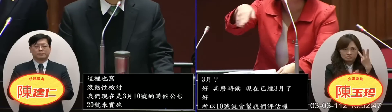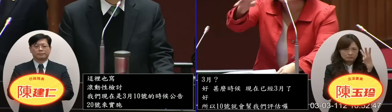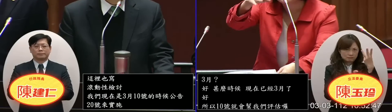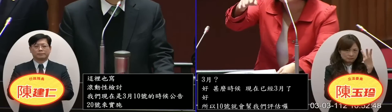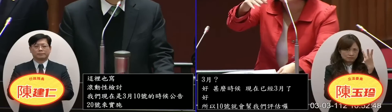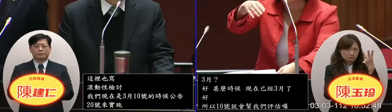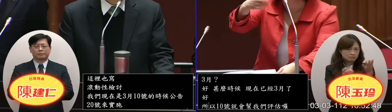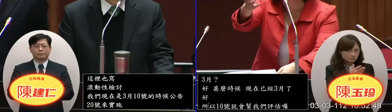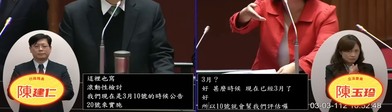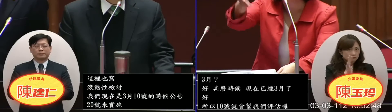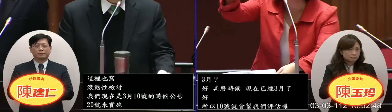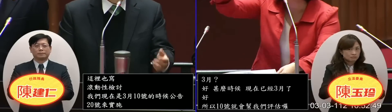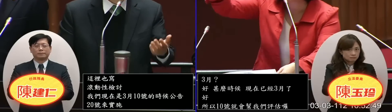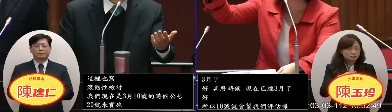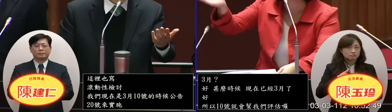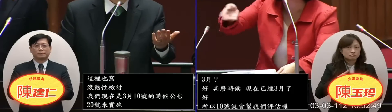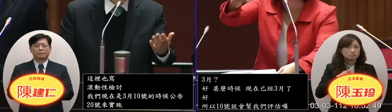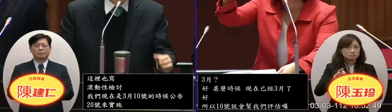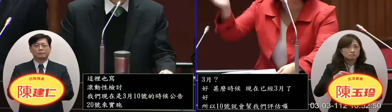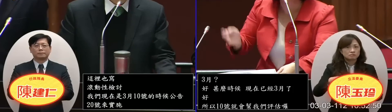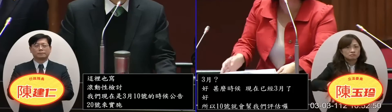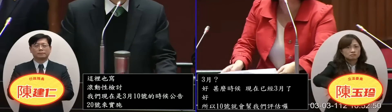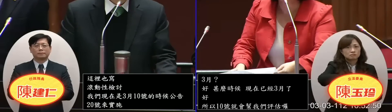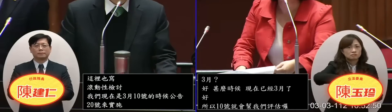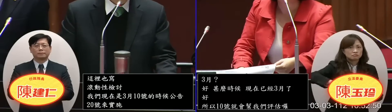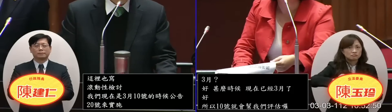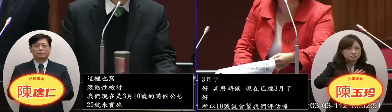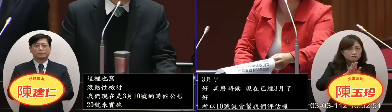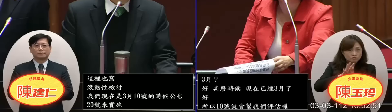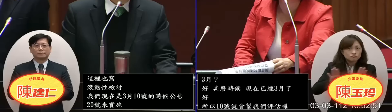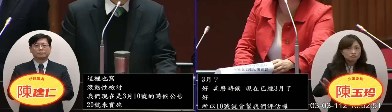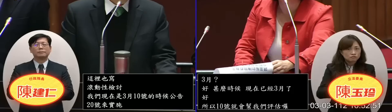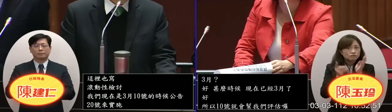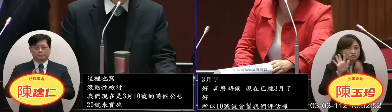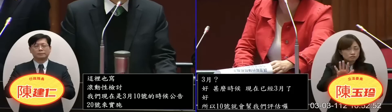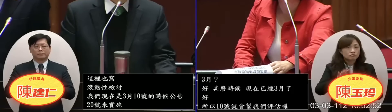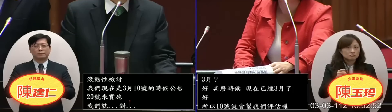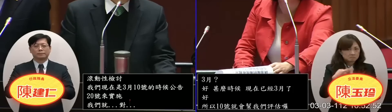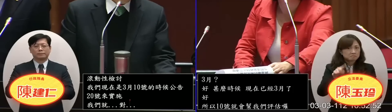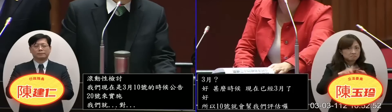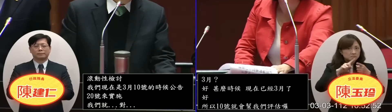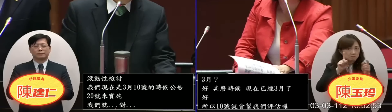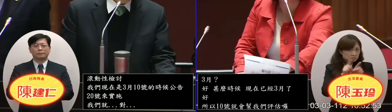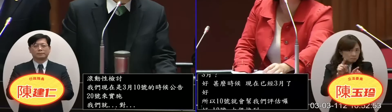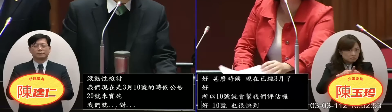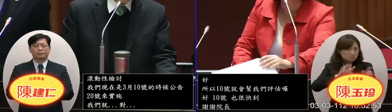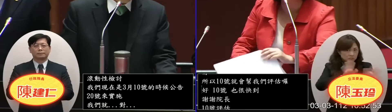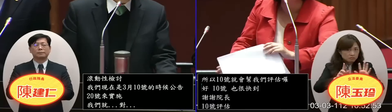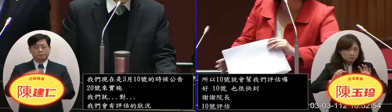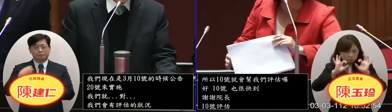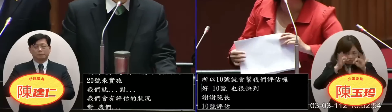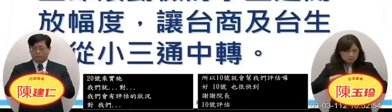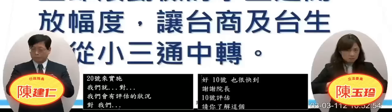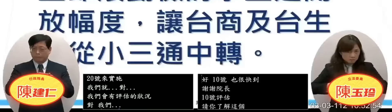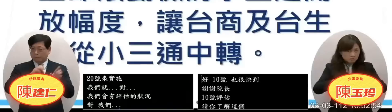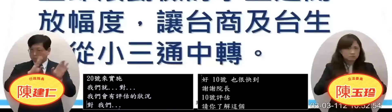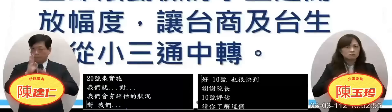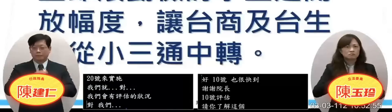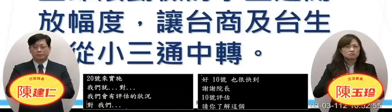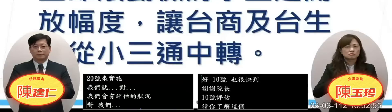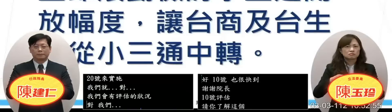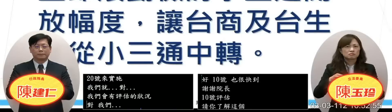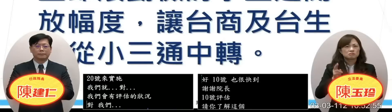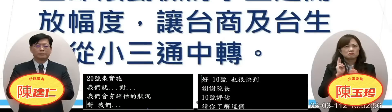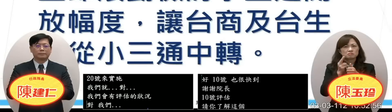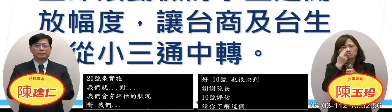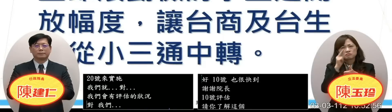请你了解这个哦，您看到这个整个好有变化了嘛哈？应该可以滚动式检讨哈，不要让金门人一直